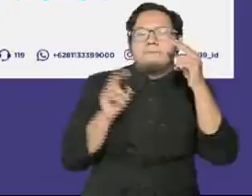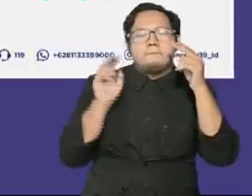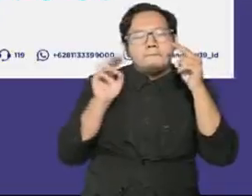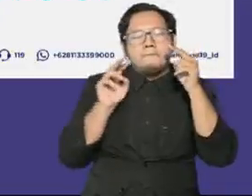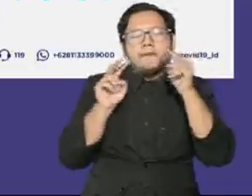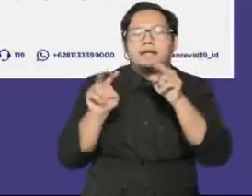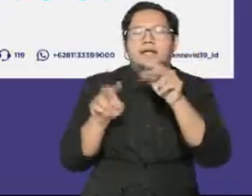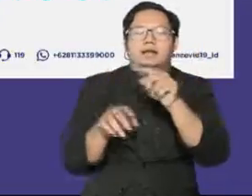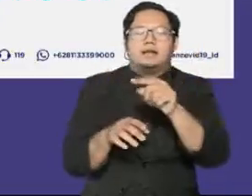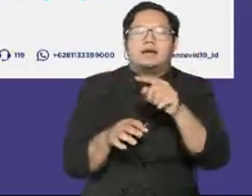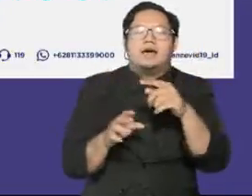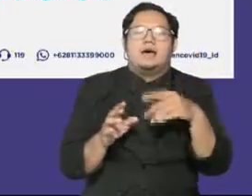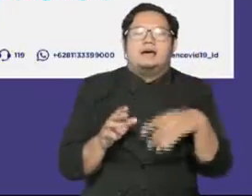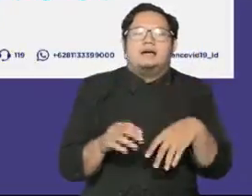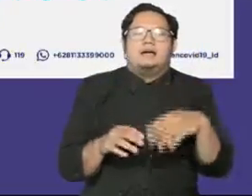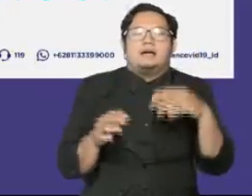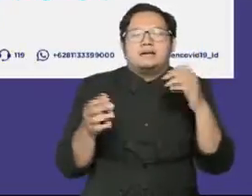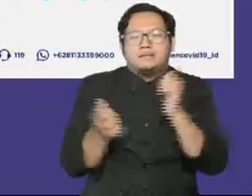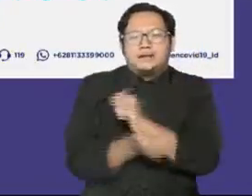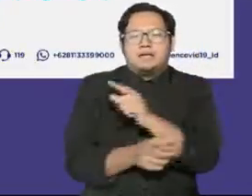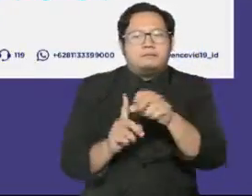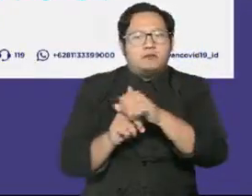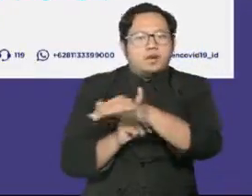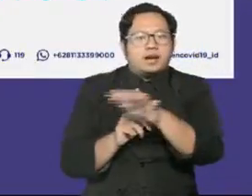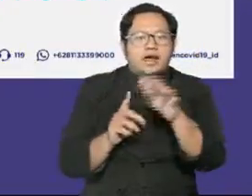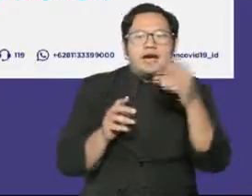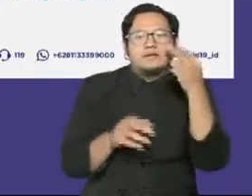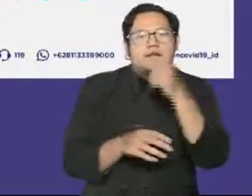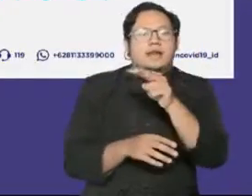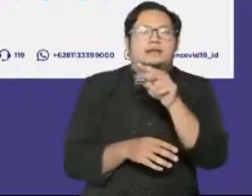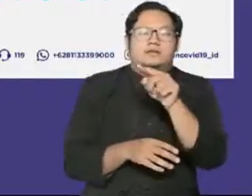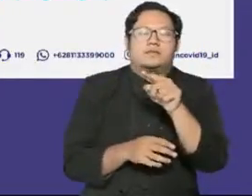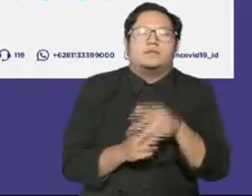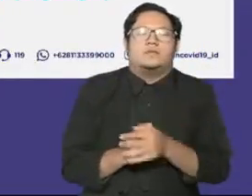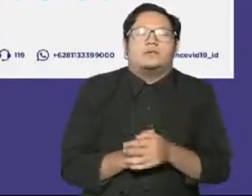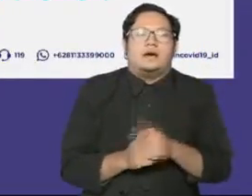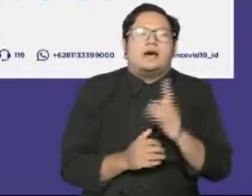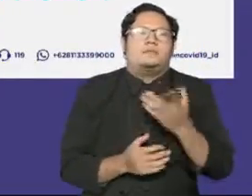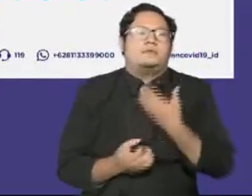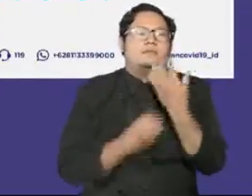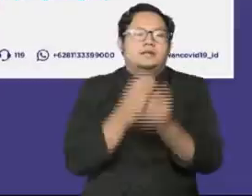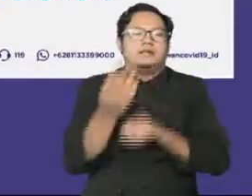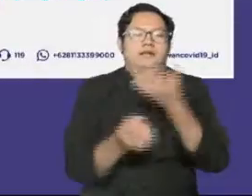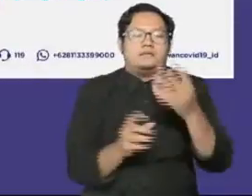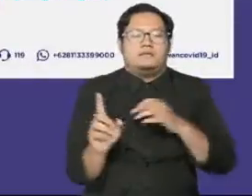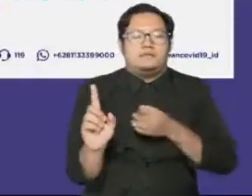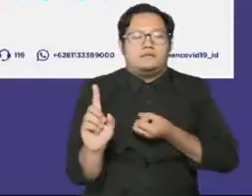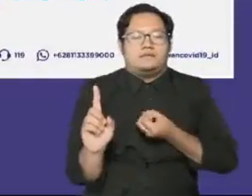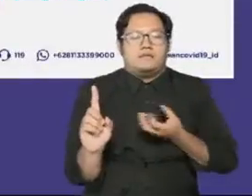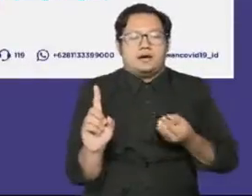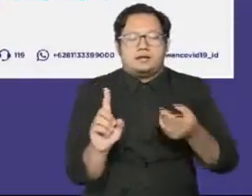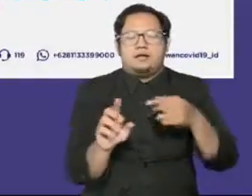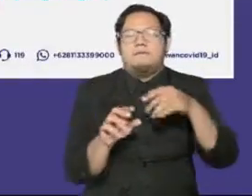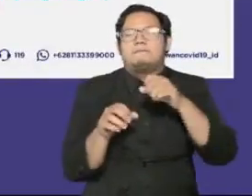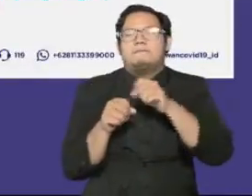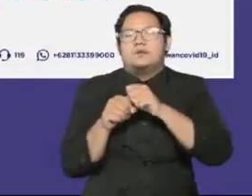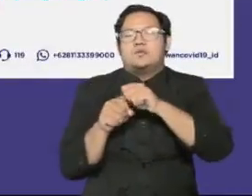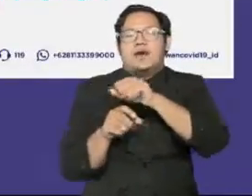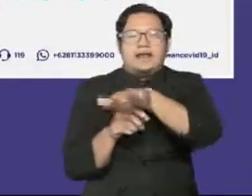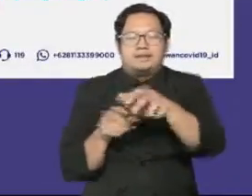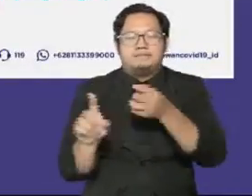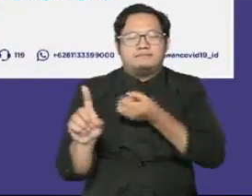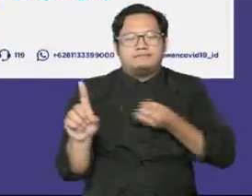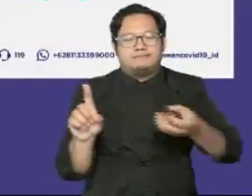penularan yang ada disekitar kita Untuk itu saya akan mencoba menjelaskan setiap faktor penentu penularan yaitu